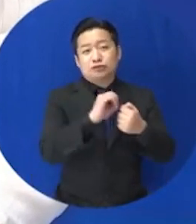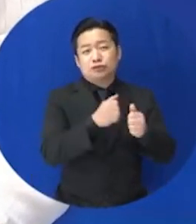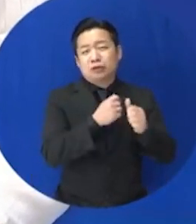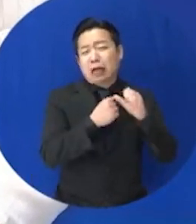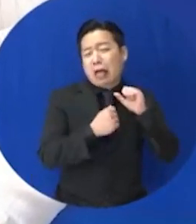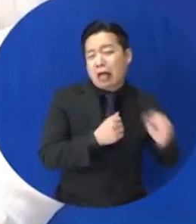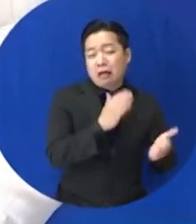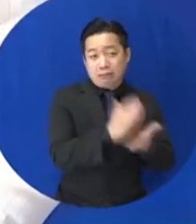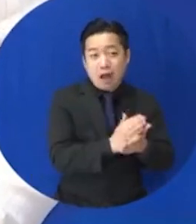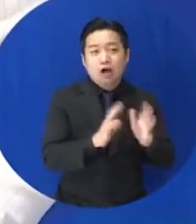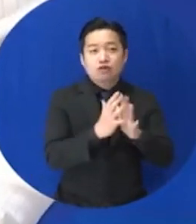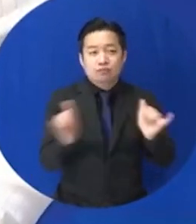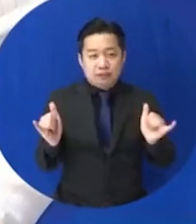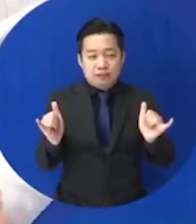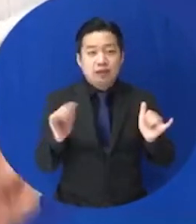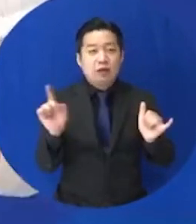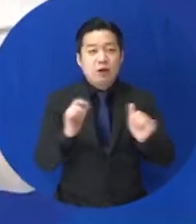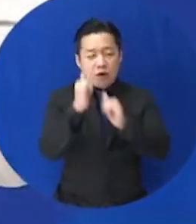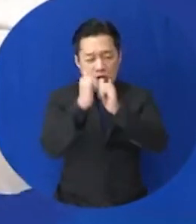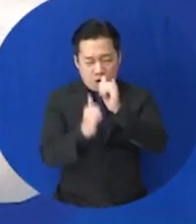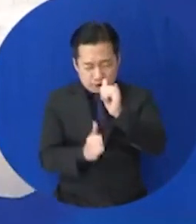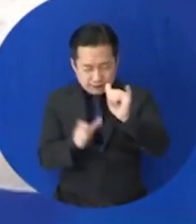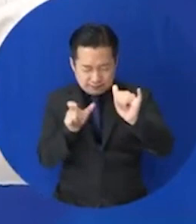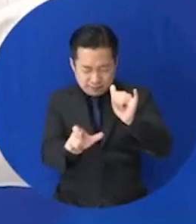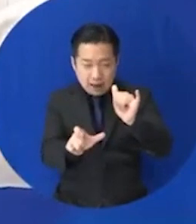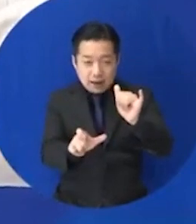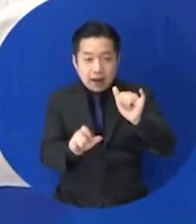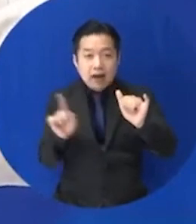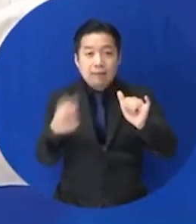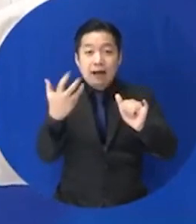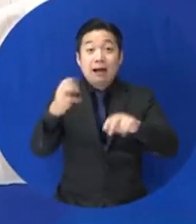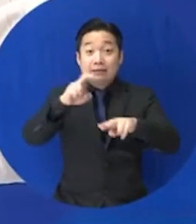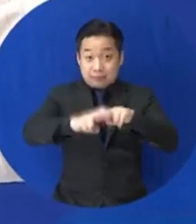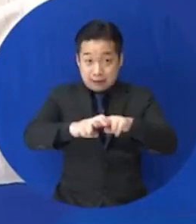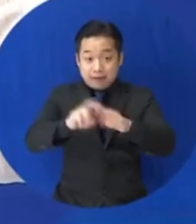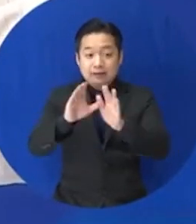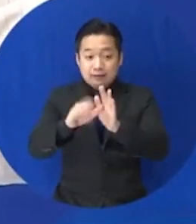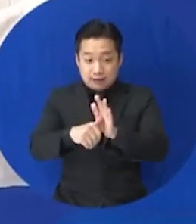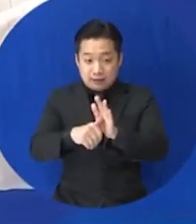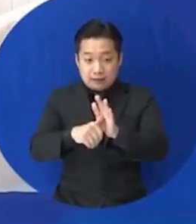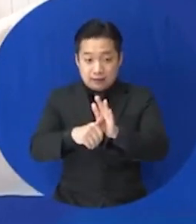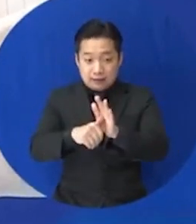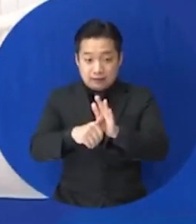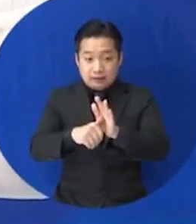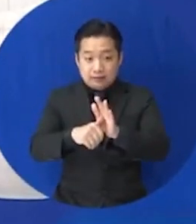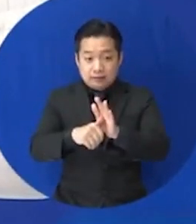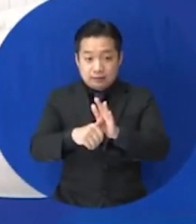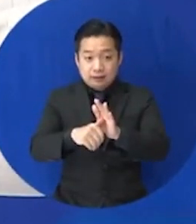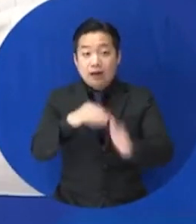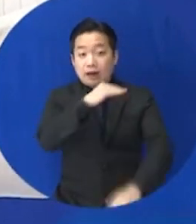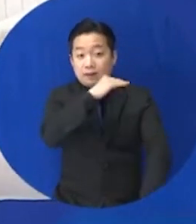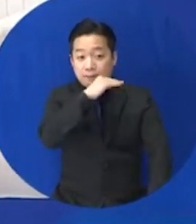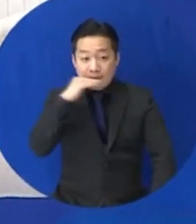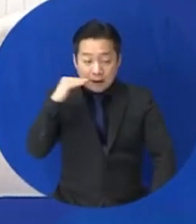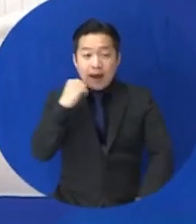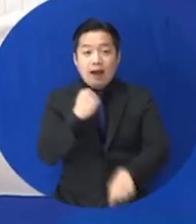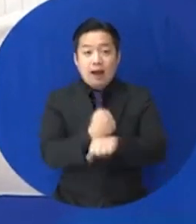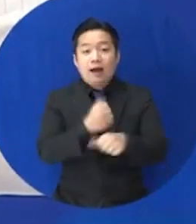아니라 국민께 역사에 남을 정도로 이 180석 있을 때 또 이럴 때 제대로